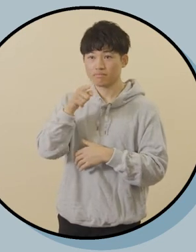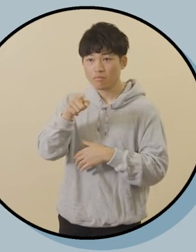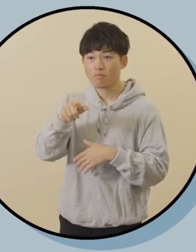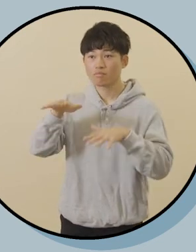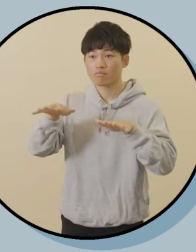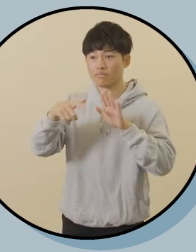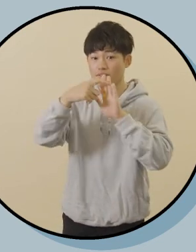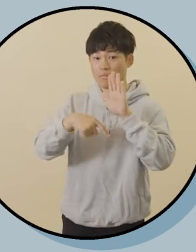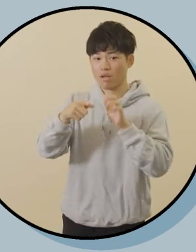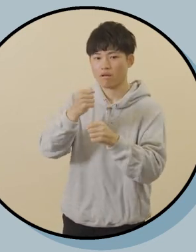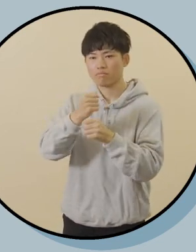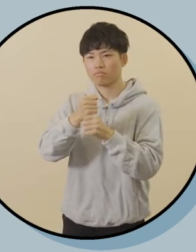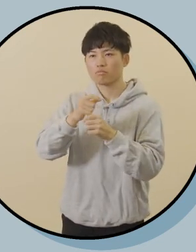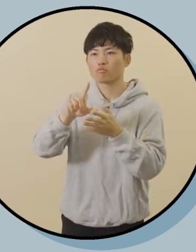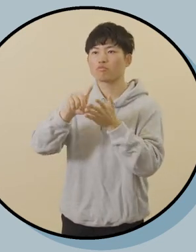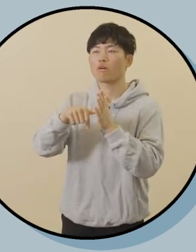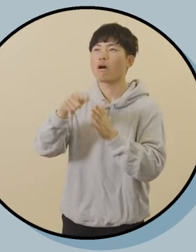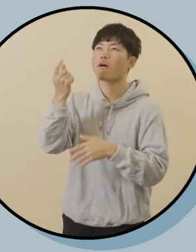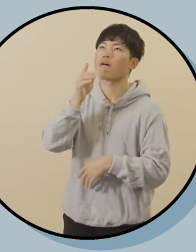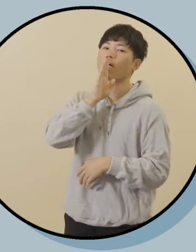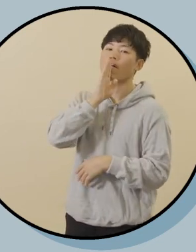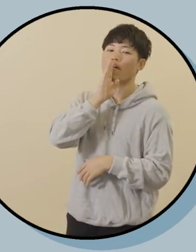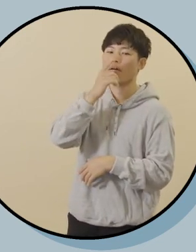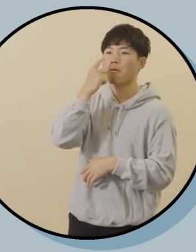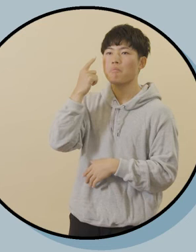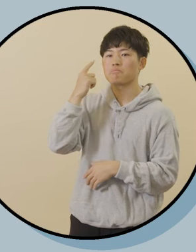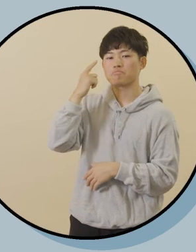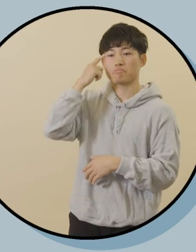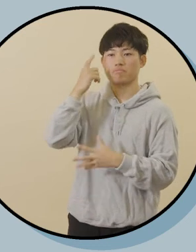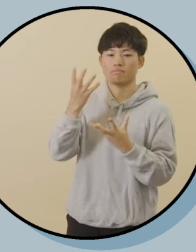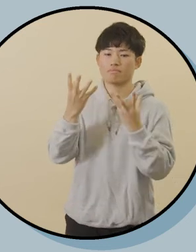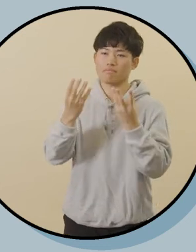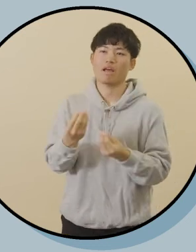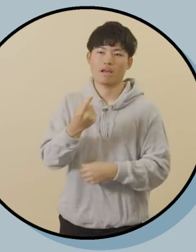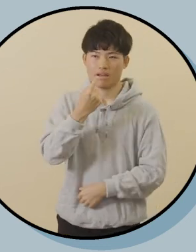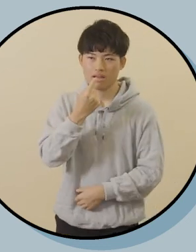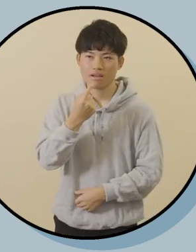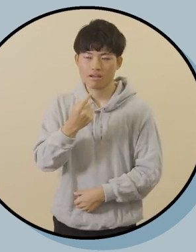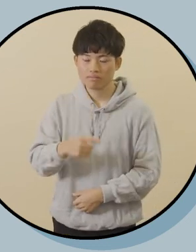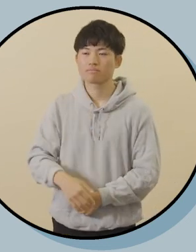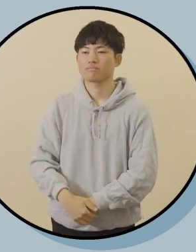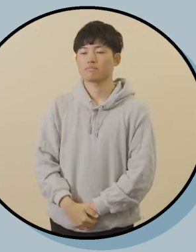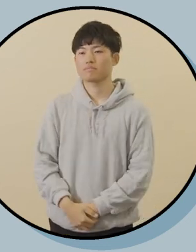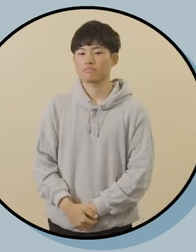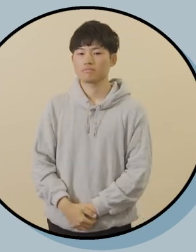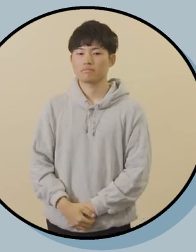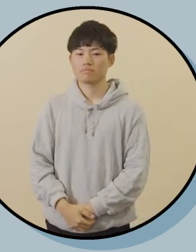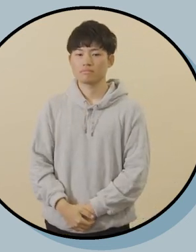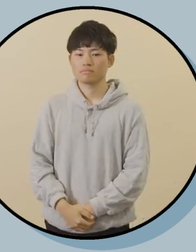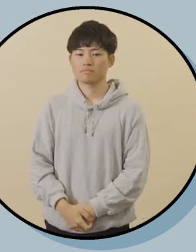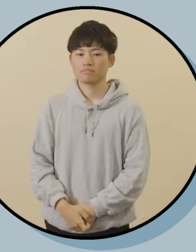ていうのは、少しだけ思えて、もうモルメタも作ってる間に感じ